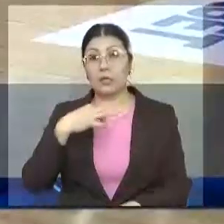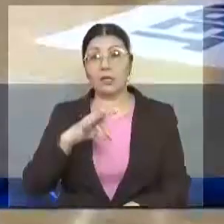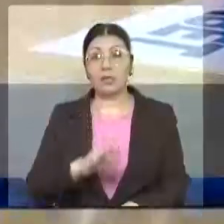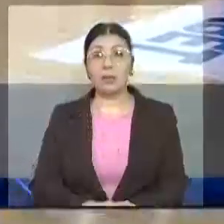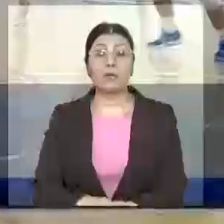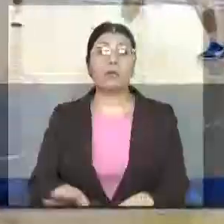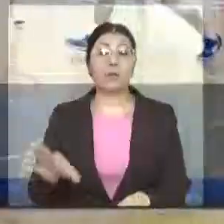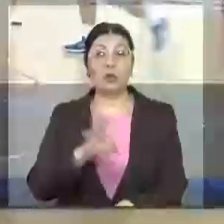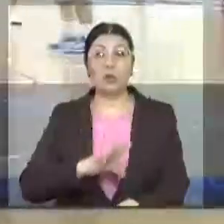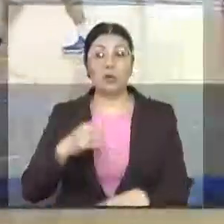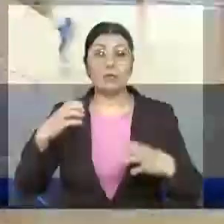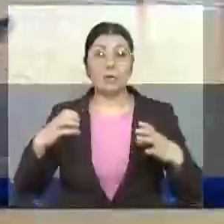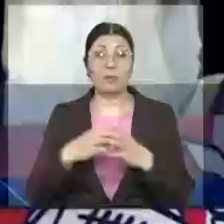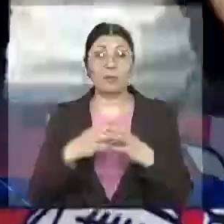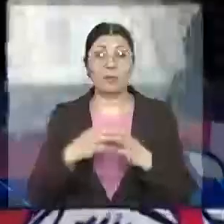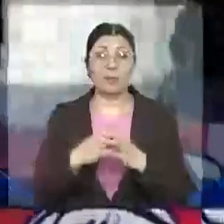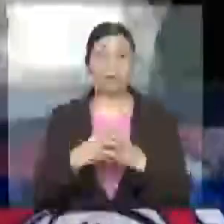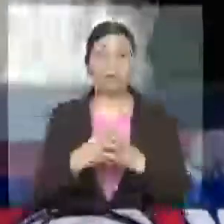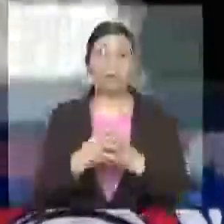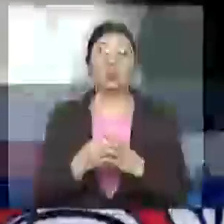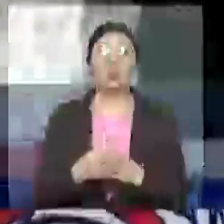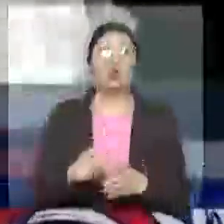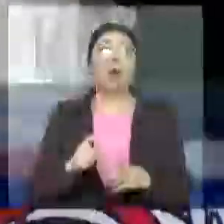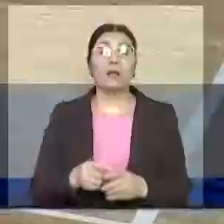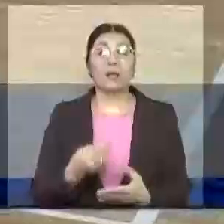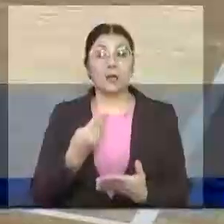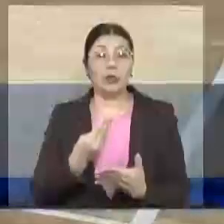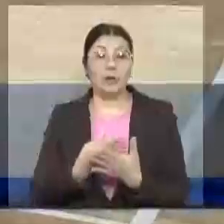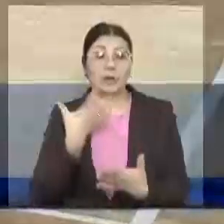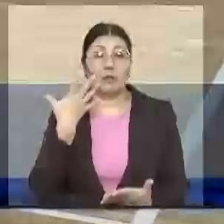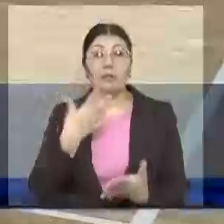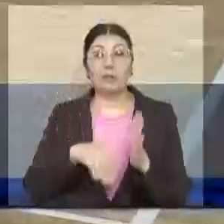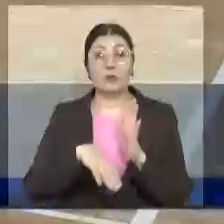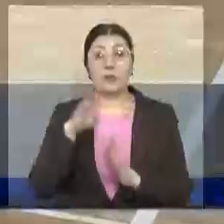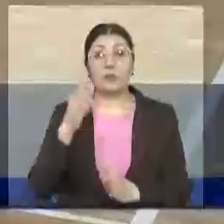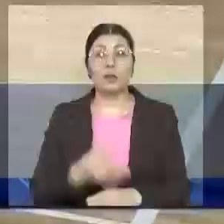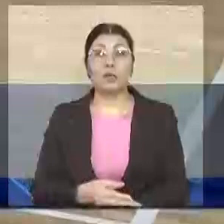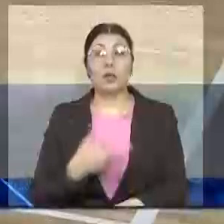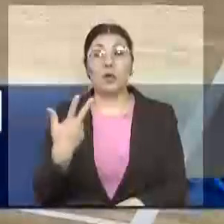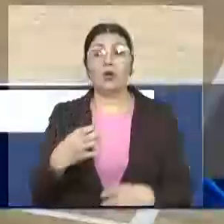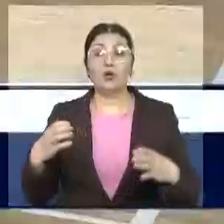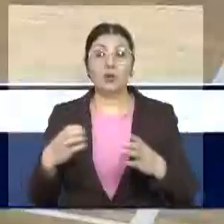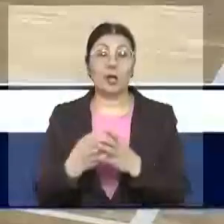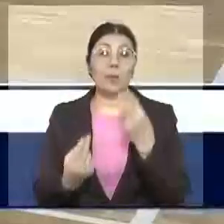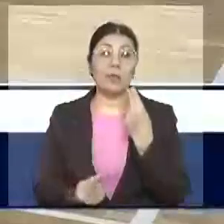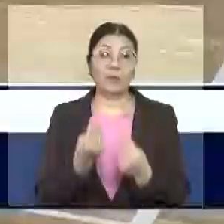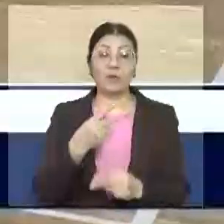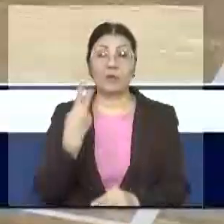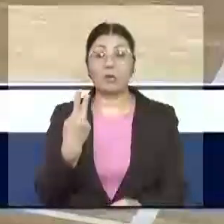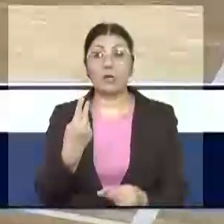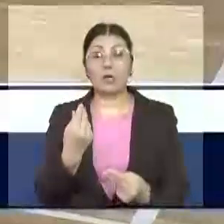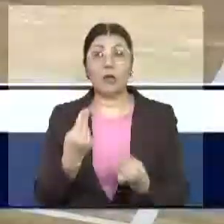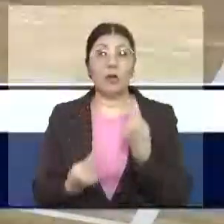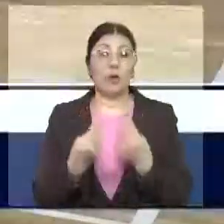Әрі өңірлік команда мен оның жанкүйерлеріне ерекше баға берді. Осы жарыста біз 3 командамен кездестік. 2 ойынды